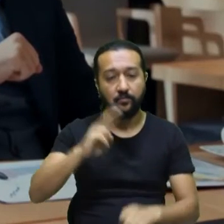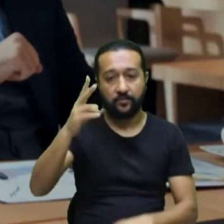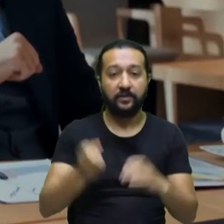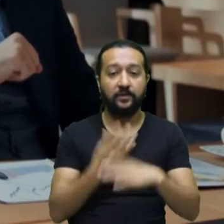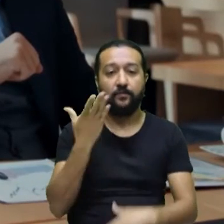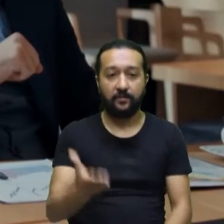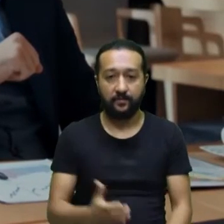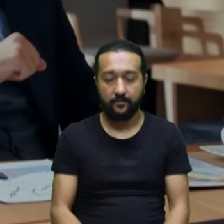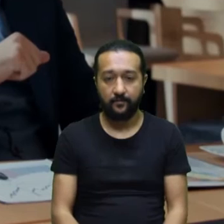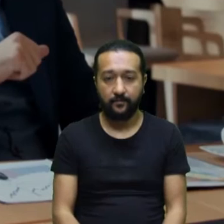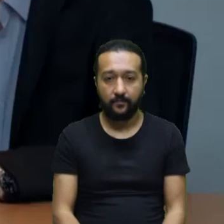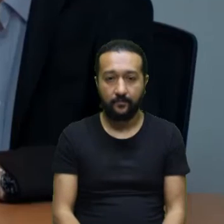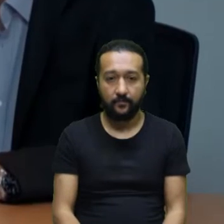getirebilir.